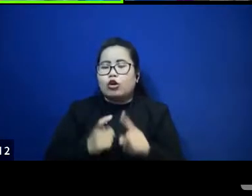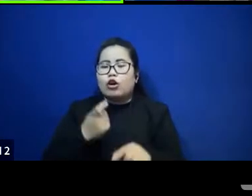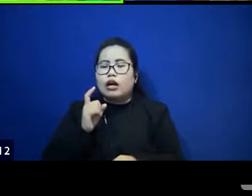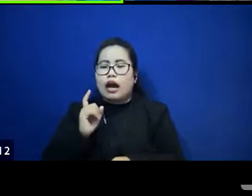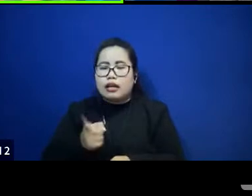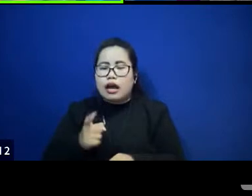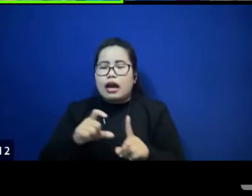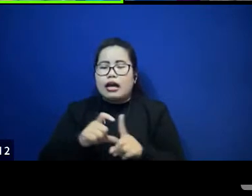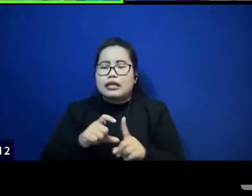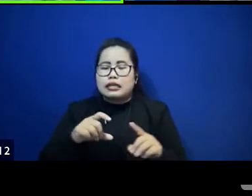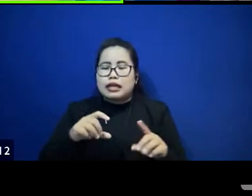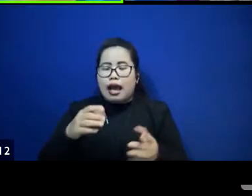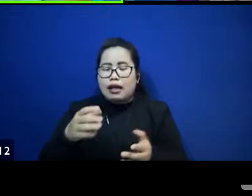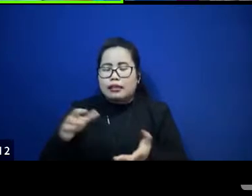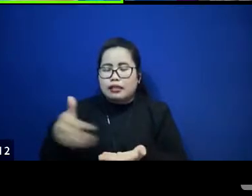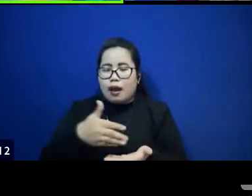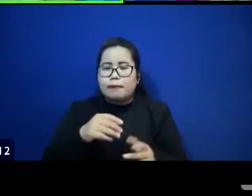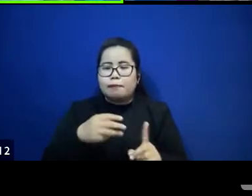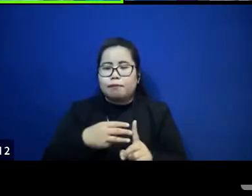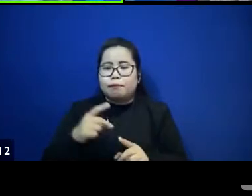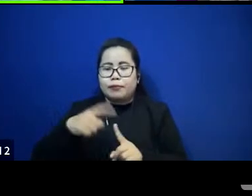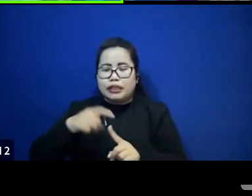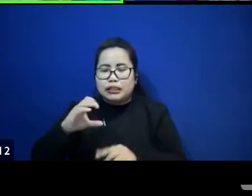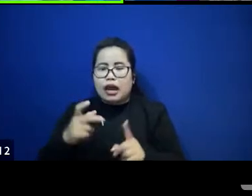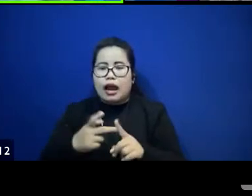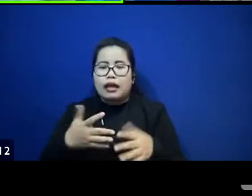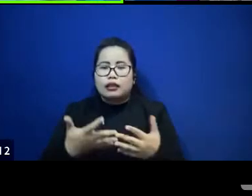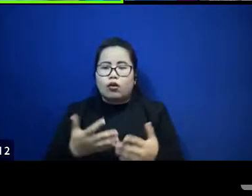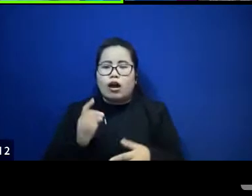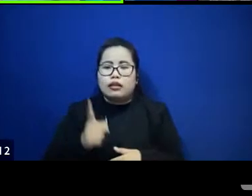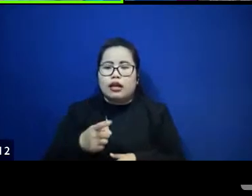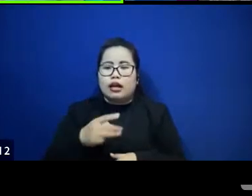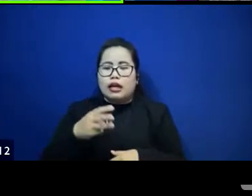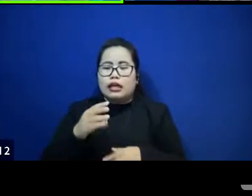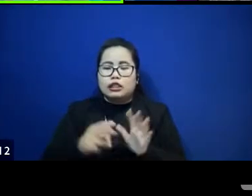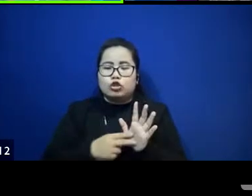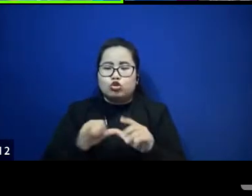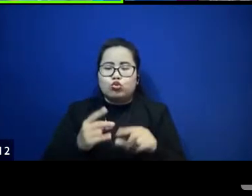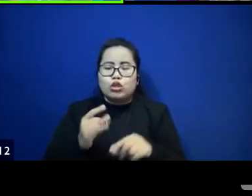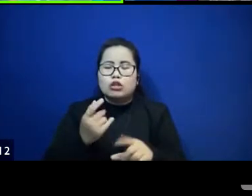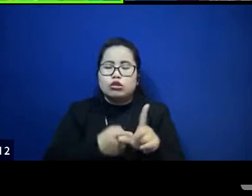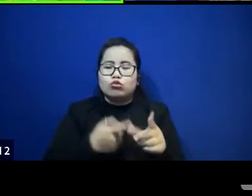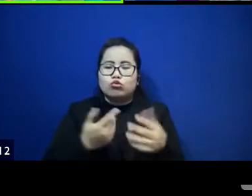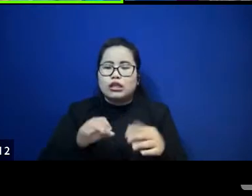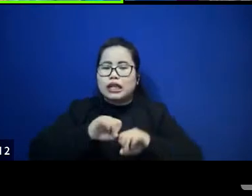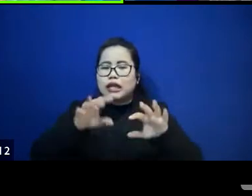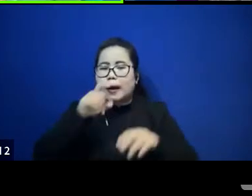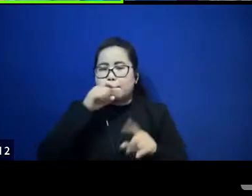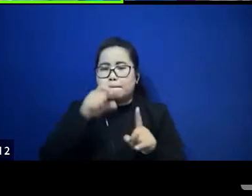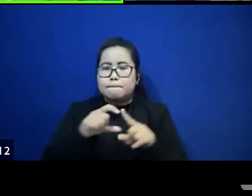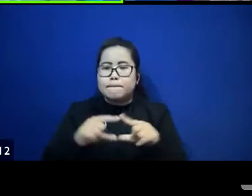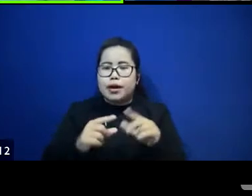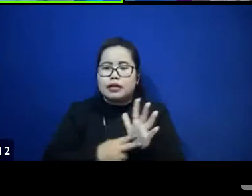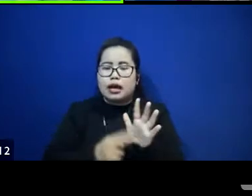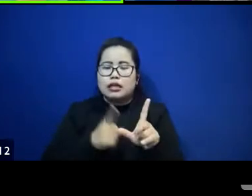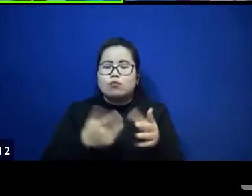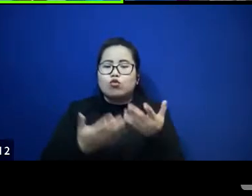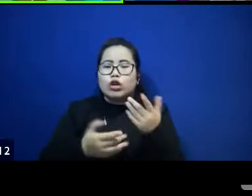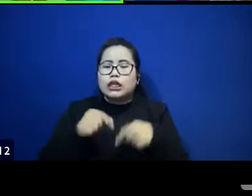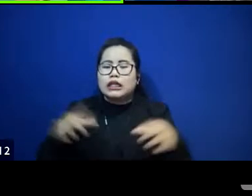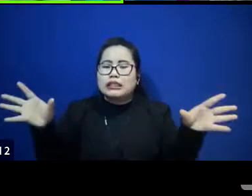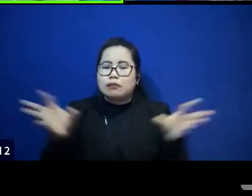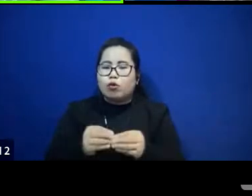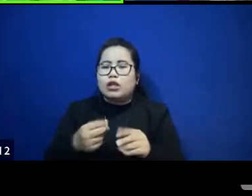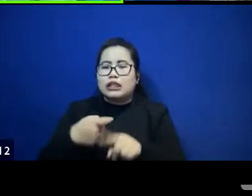dan kemudian ada injury tadi juga sudah dijelaskan oleh pak Dani itu kurang lebih kesimpulan dari saya silakan mungkin kali ini Ini